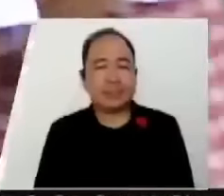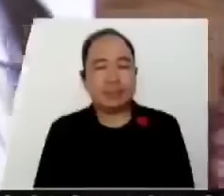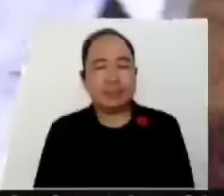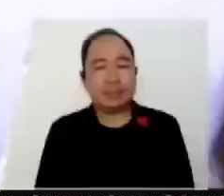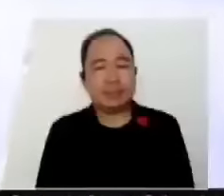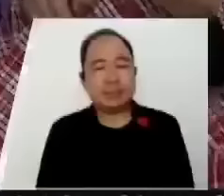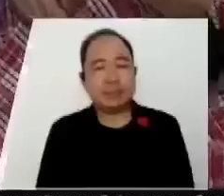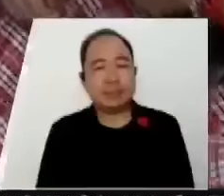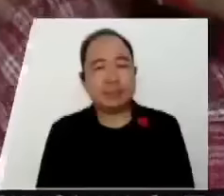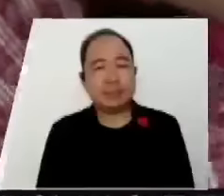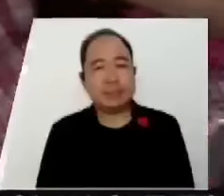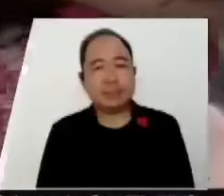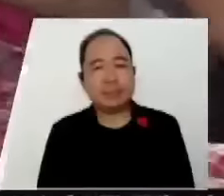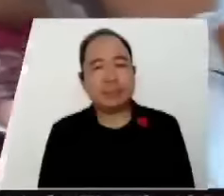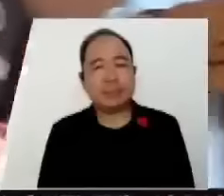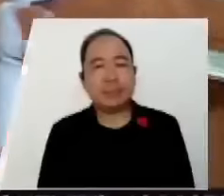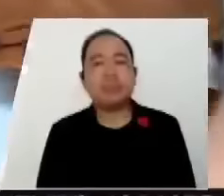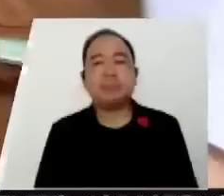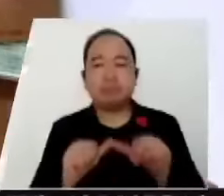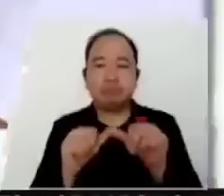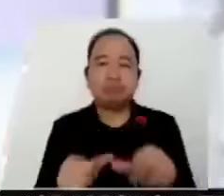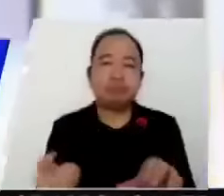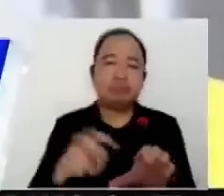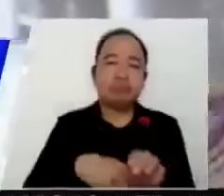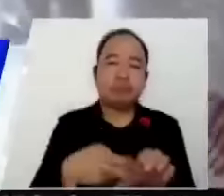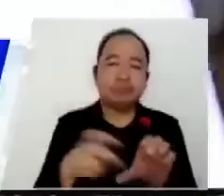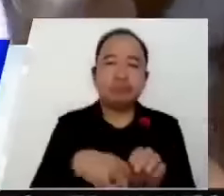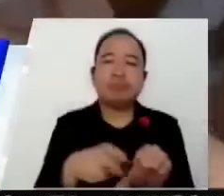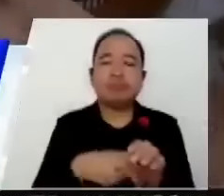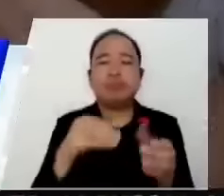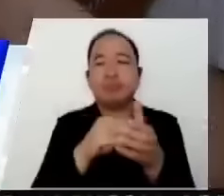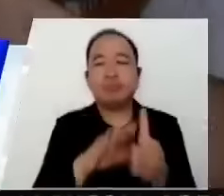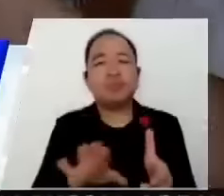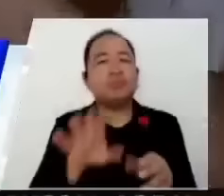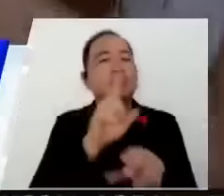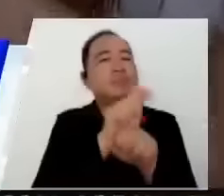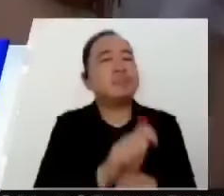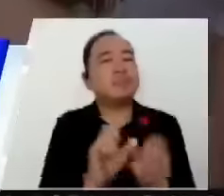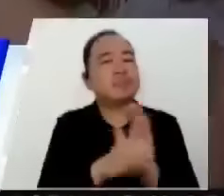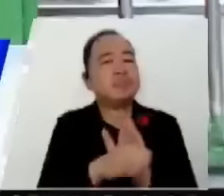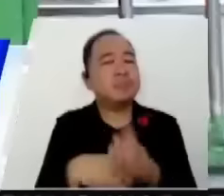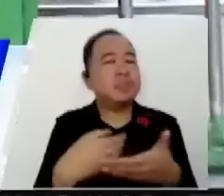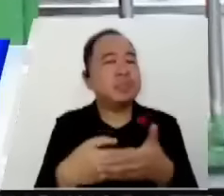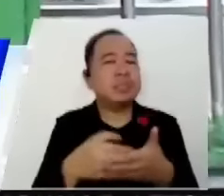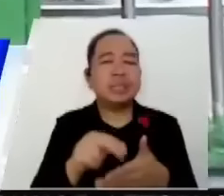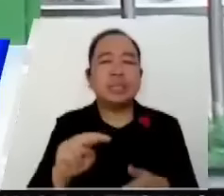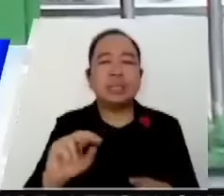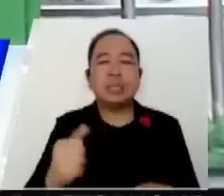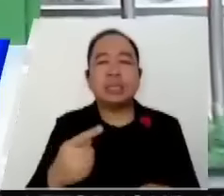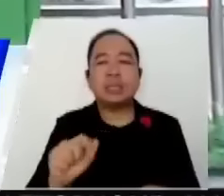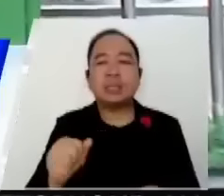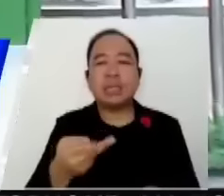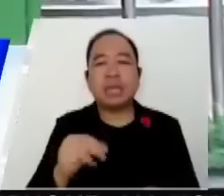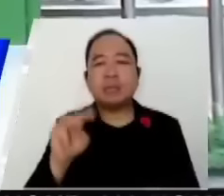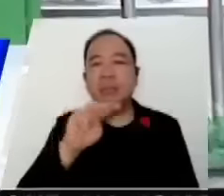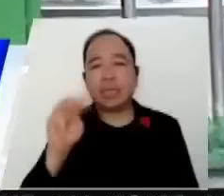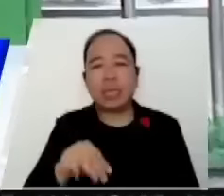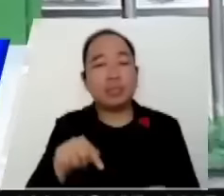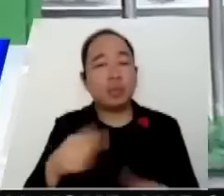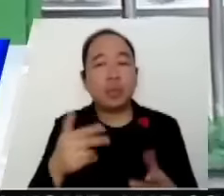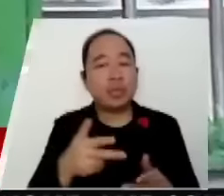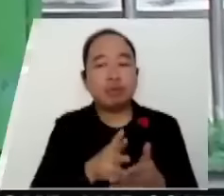Walang patid ang mga sumasakay na estudyante sa mga tradisyonal na jeep sa nagtahan sa Maynila. Isa itong Paco Rotonda nagtahan sa